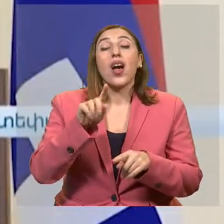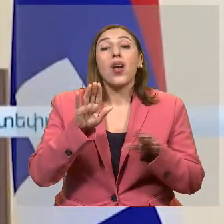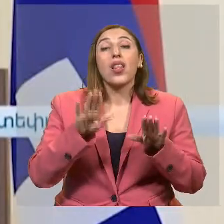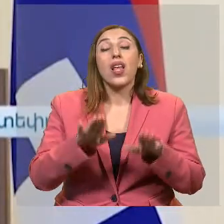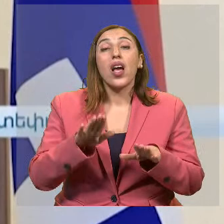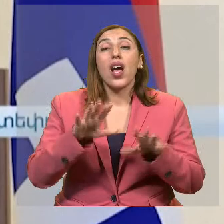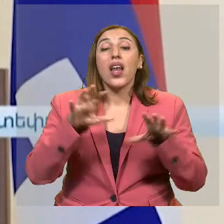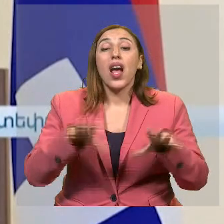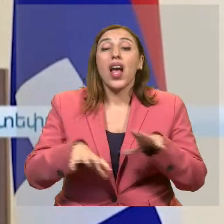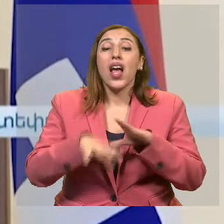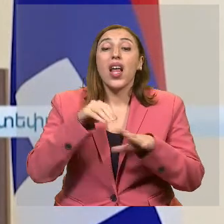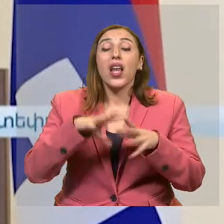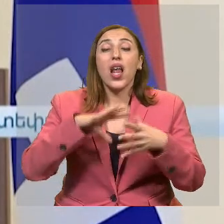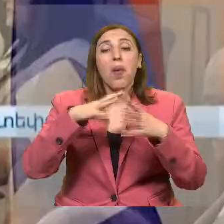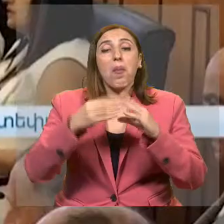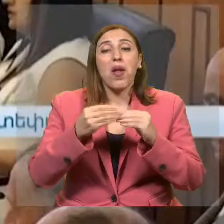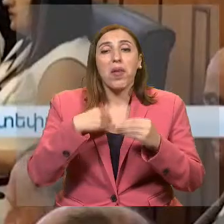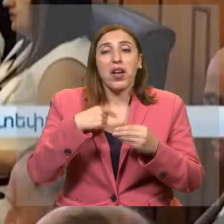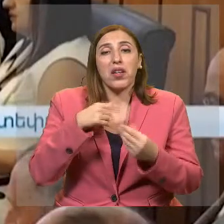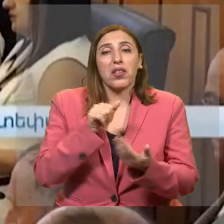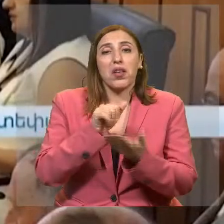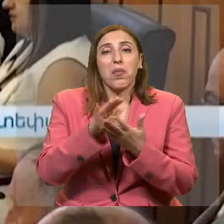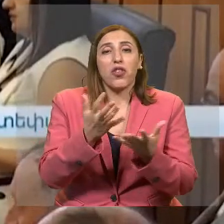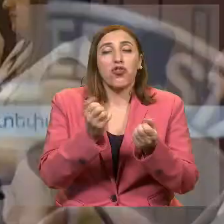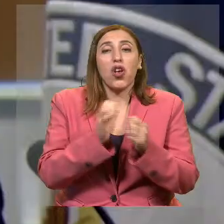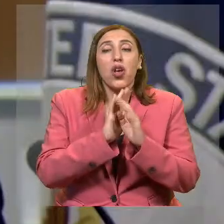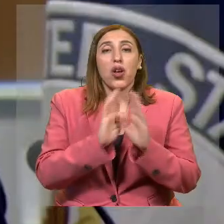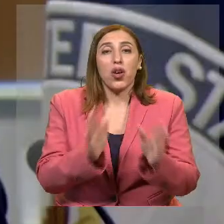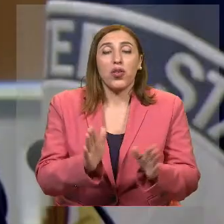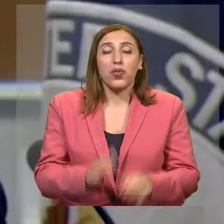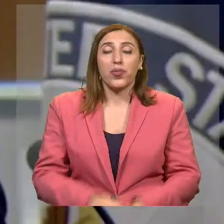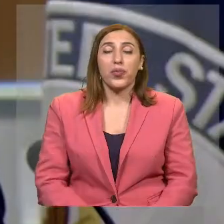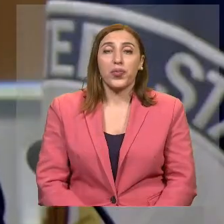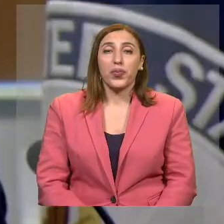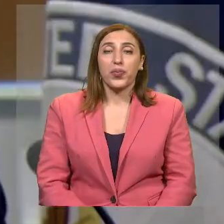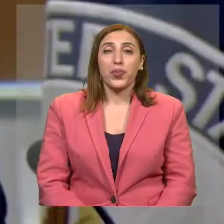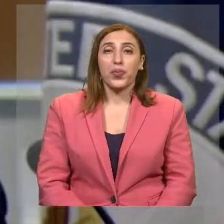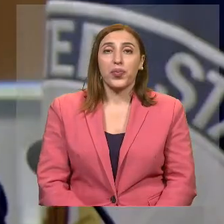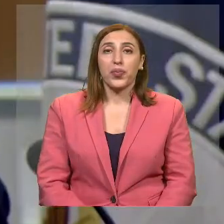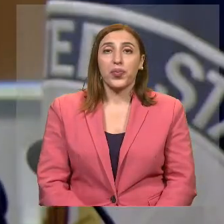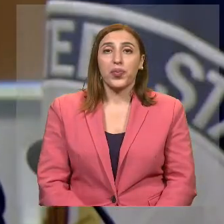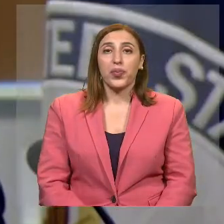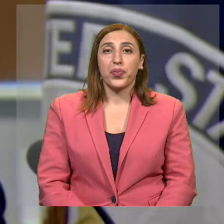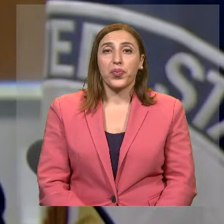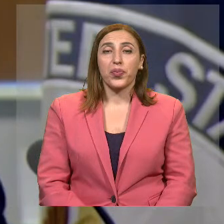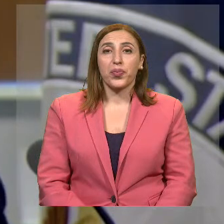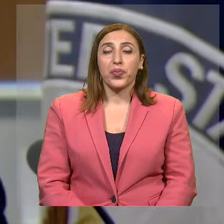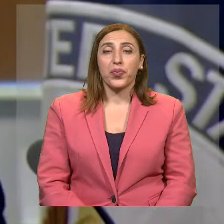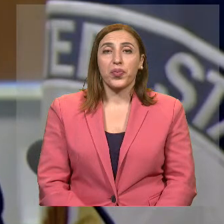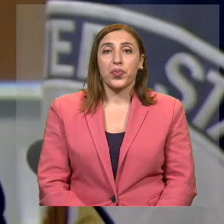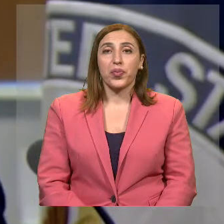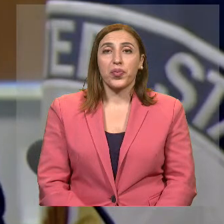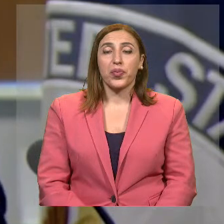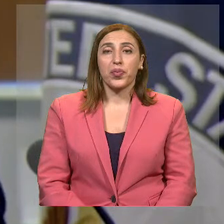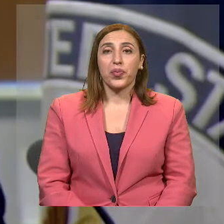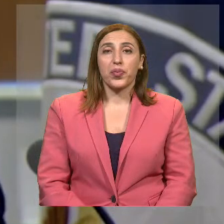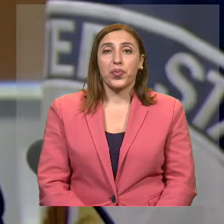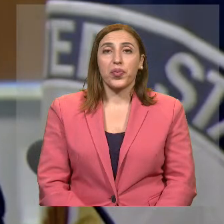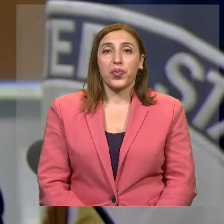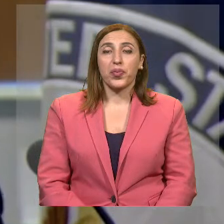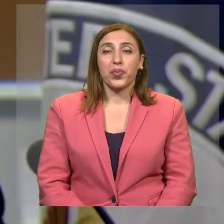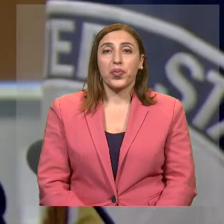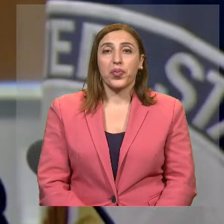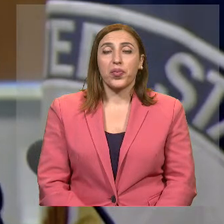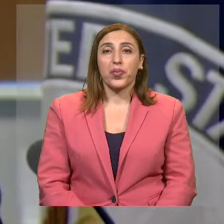նախագահական ընտրությունների արդյունքները, որոնք հրապարակվեցին օրերս, հայտարարում էր Մեթյու Միլերը։ We do not recognize the results of those so-called